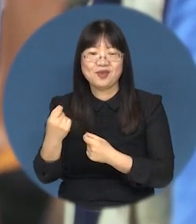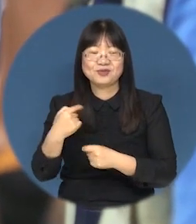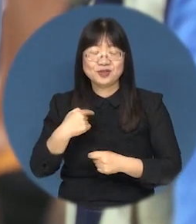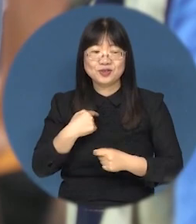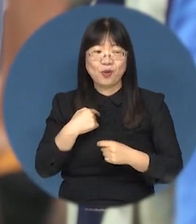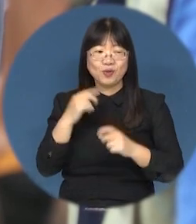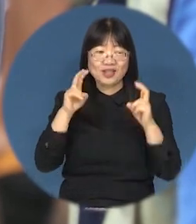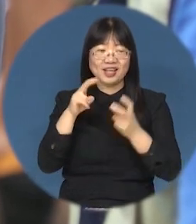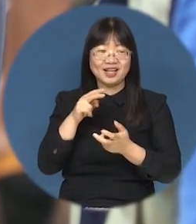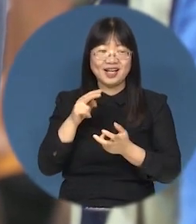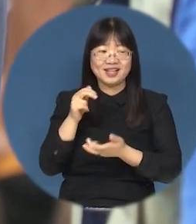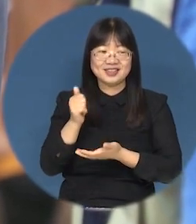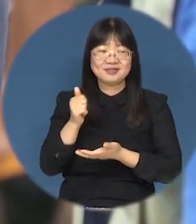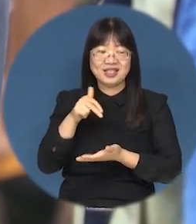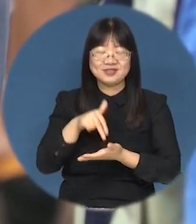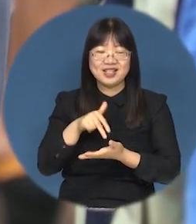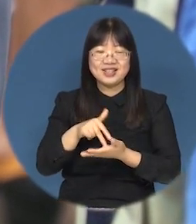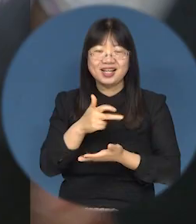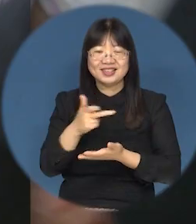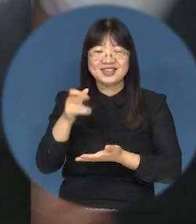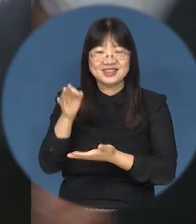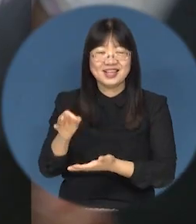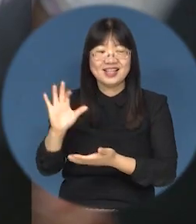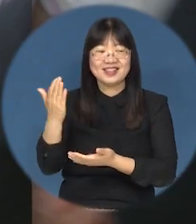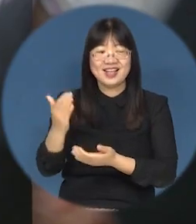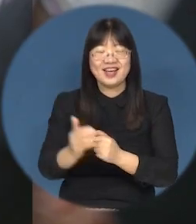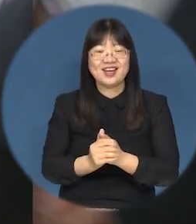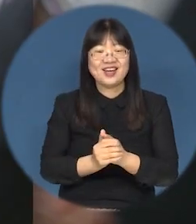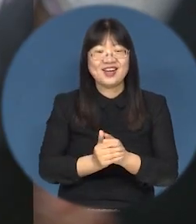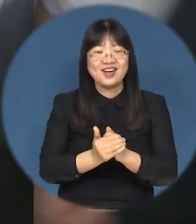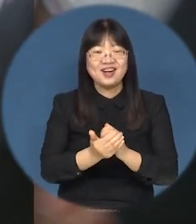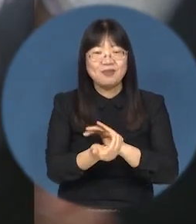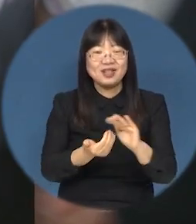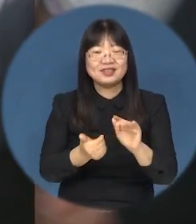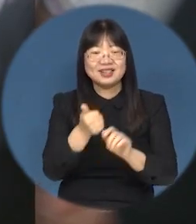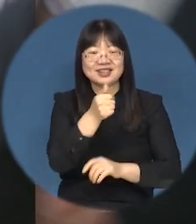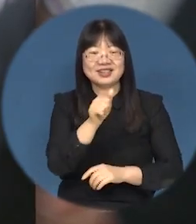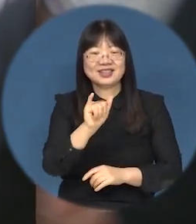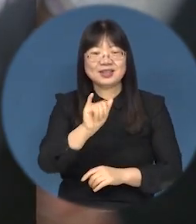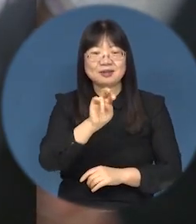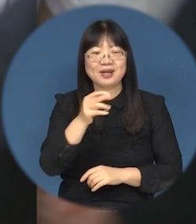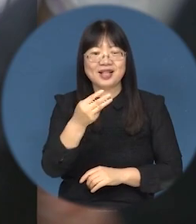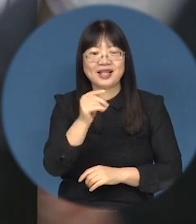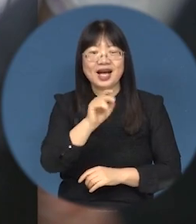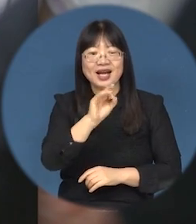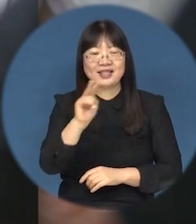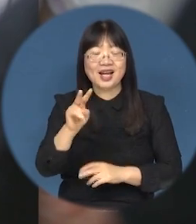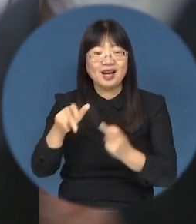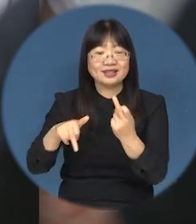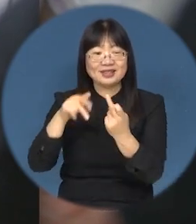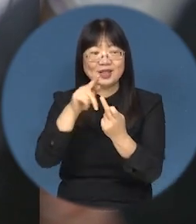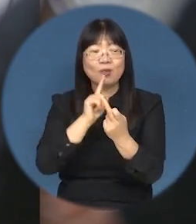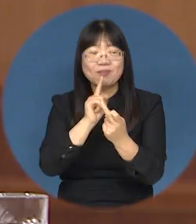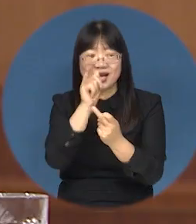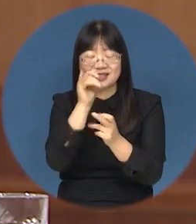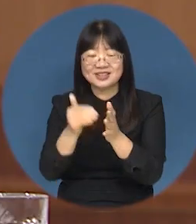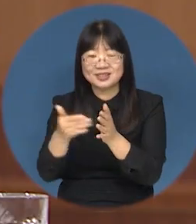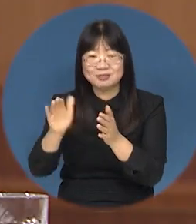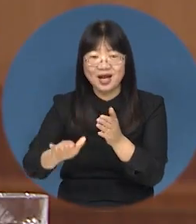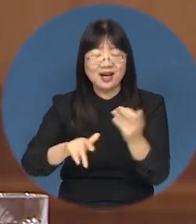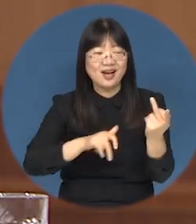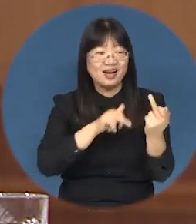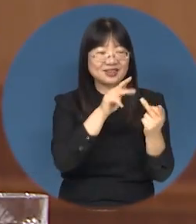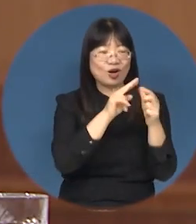재산이 되고요, 그게. 예. 예. 방금 뭐 히말라야 등정 얘기했습니다만, 예. 이 등산뿐 아니라